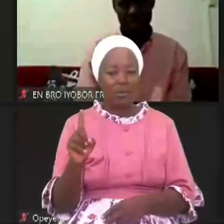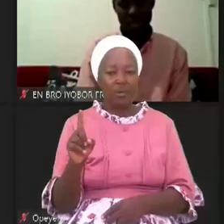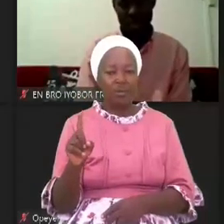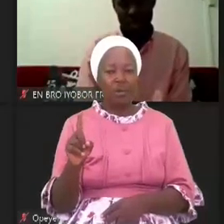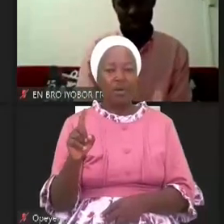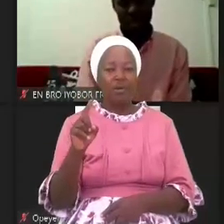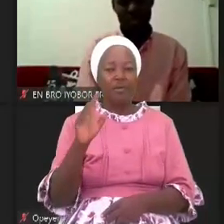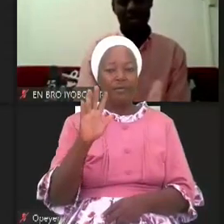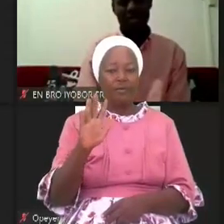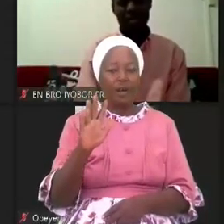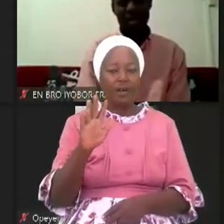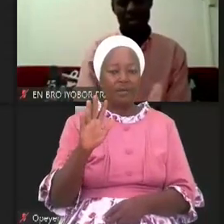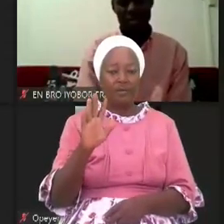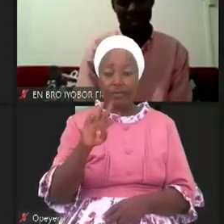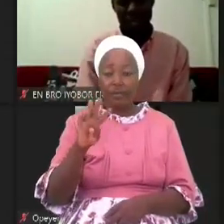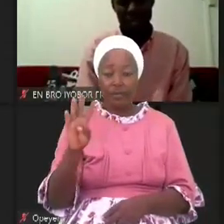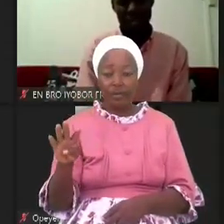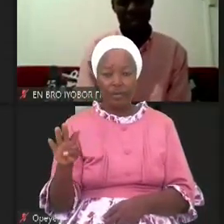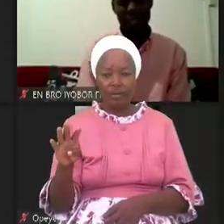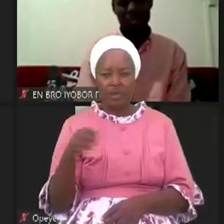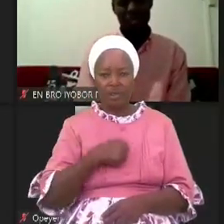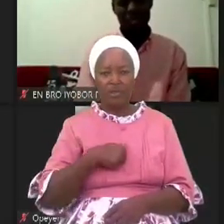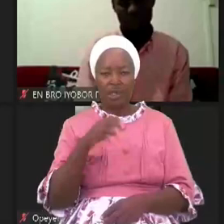91 54 44